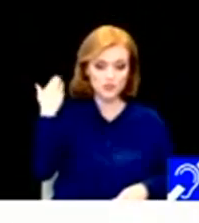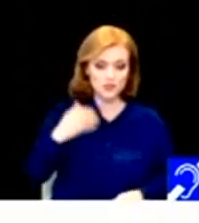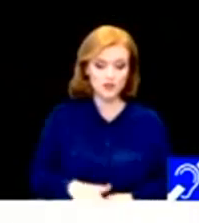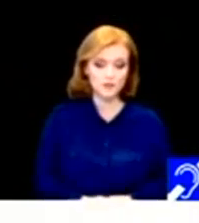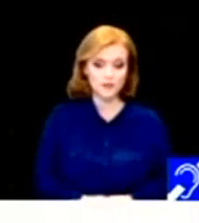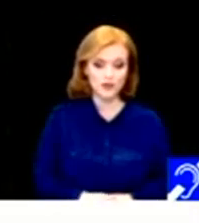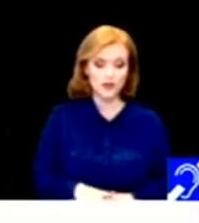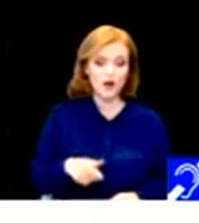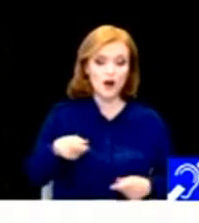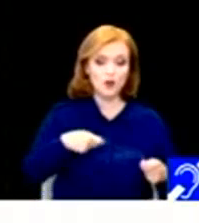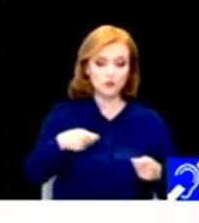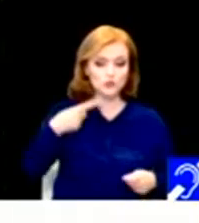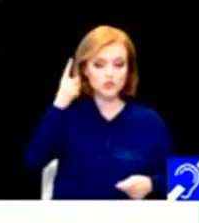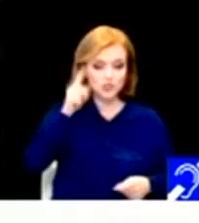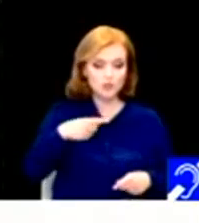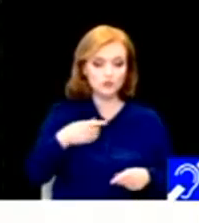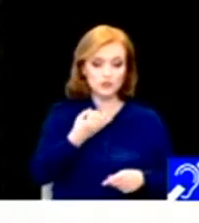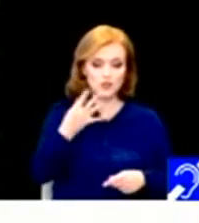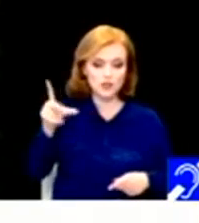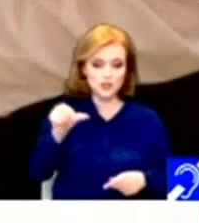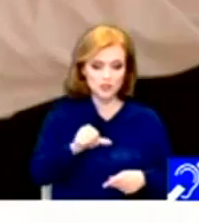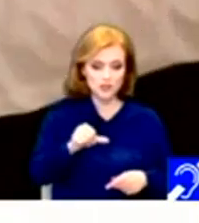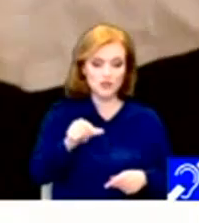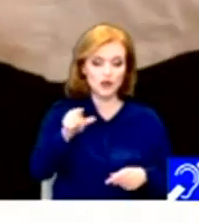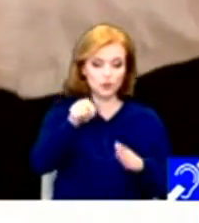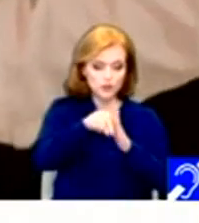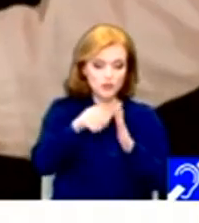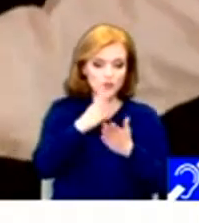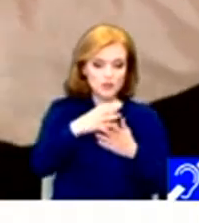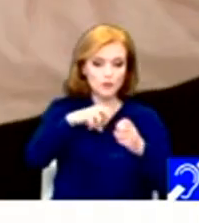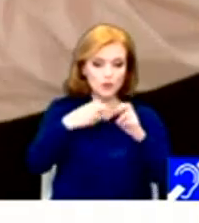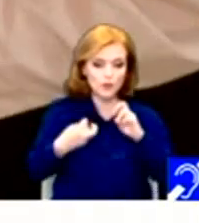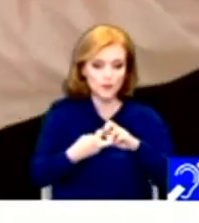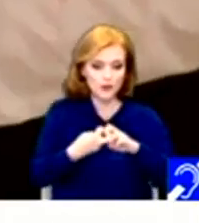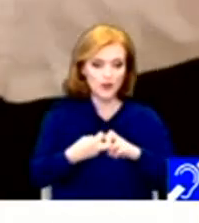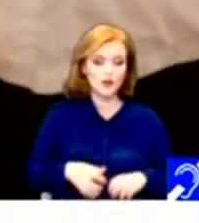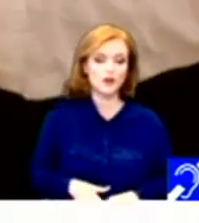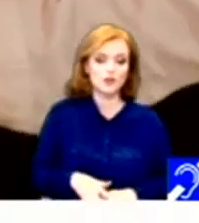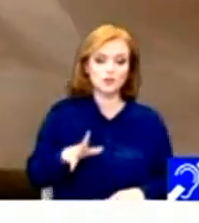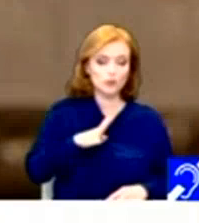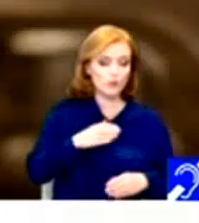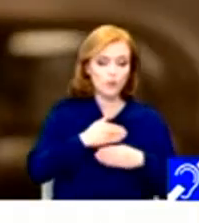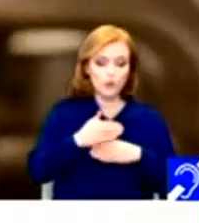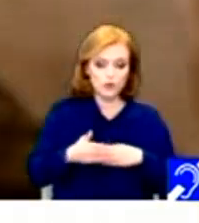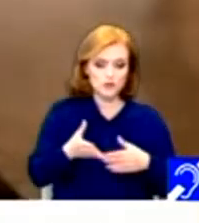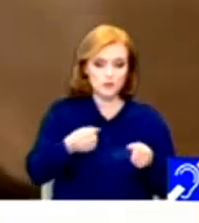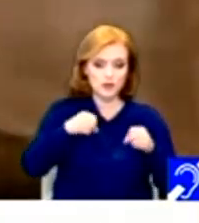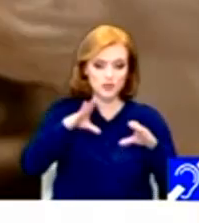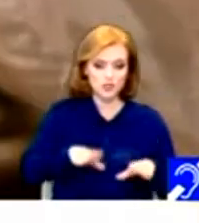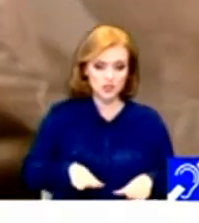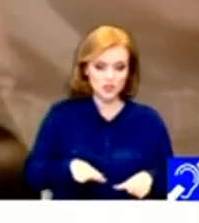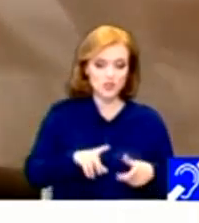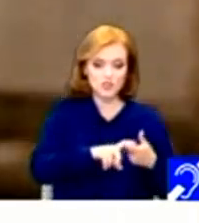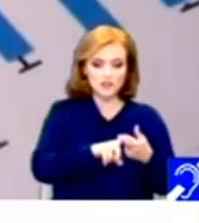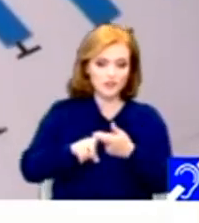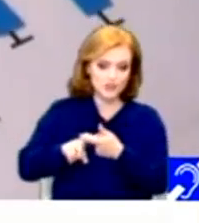organizațiilor consumatorilor, autoritățile știau de câteva săptămâni că există probleme acolo, dar au acționat prea târziu. Infecția cu